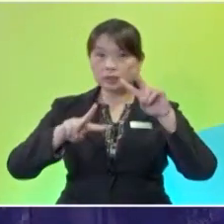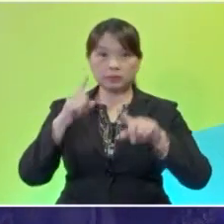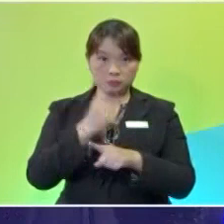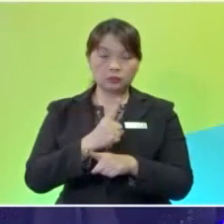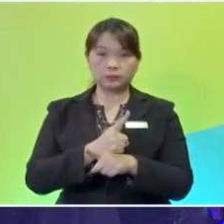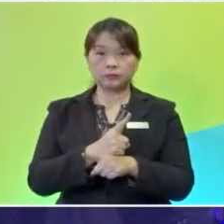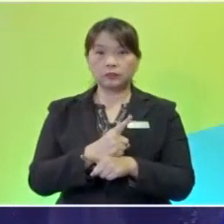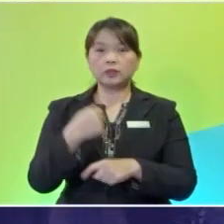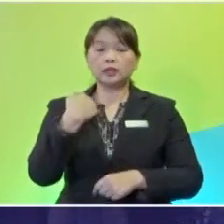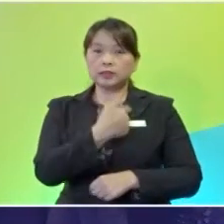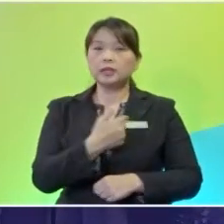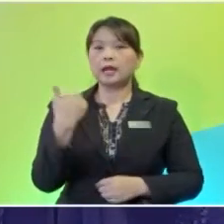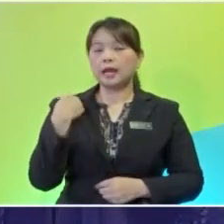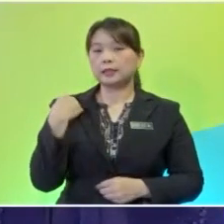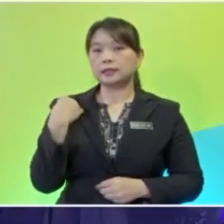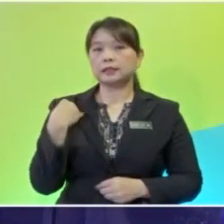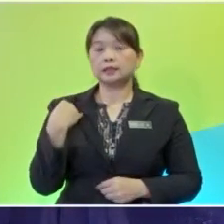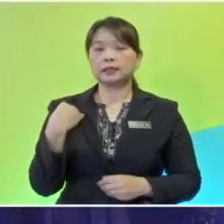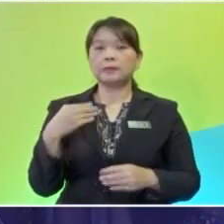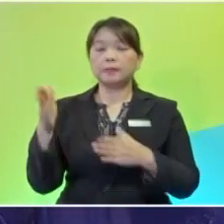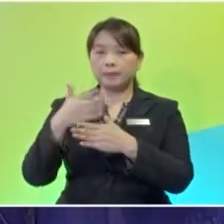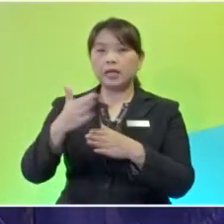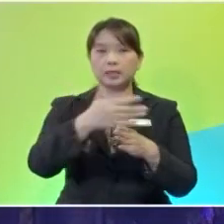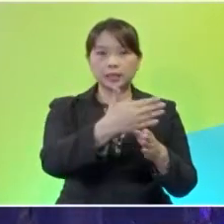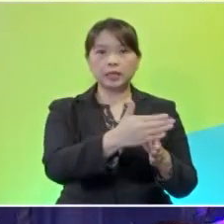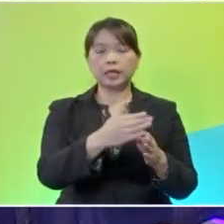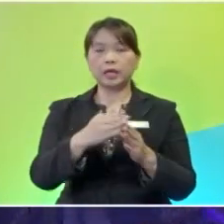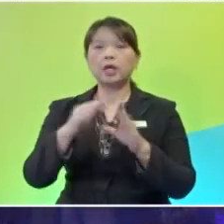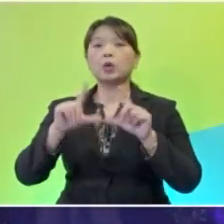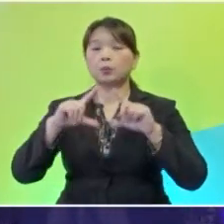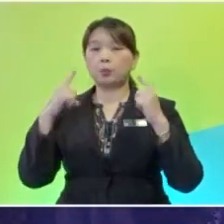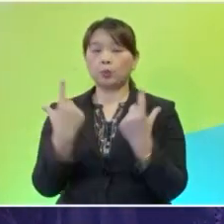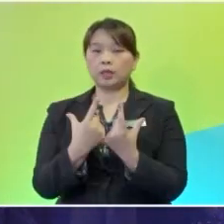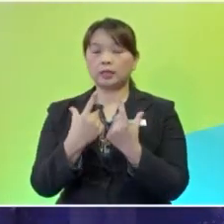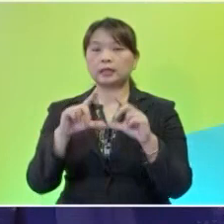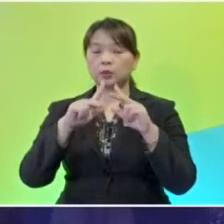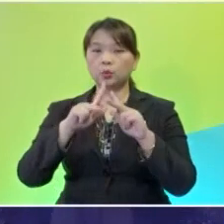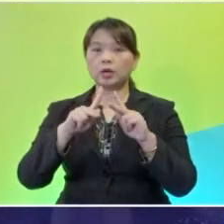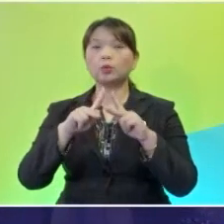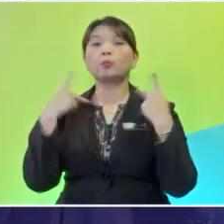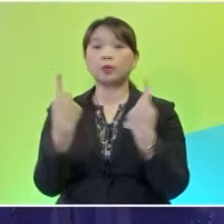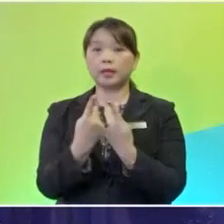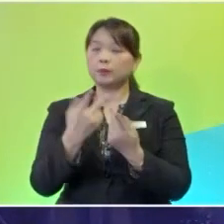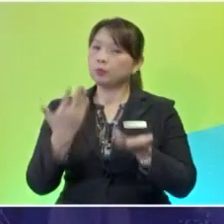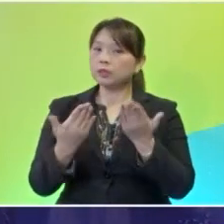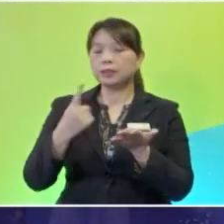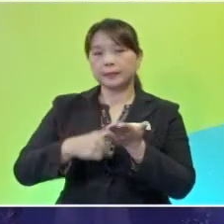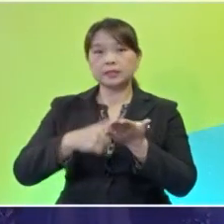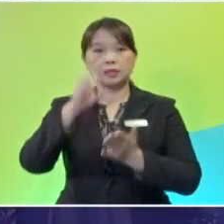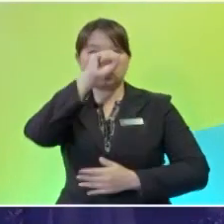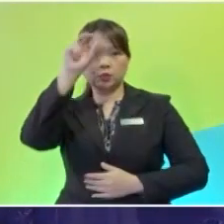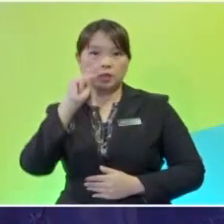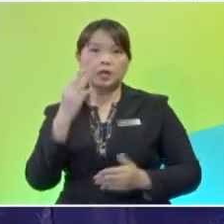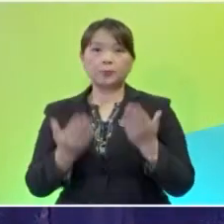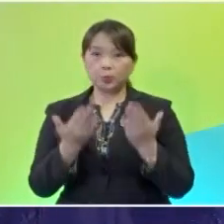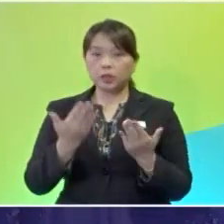一个小组的分配，然后可能是讨论问题啊还是通过小组的一个讨论，然后学